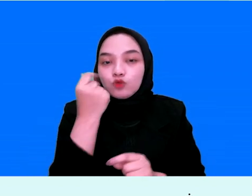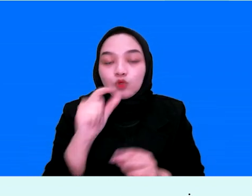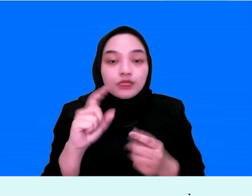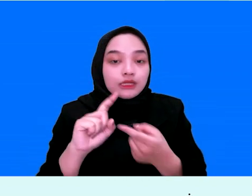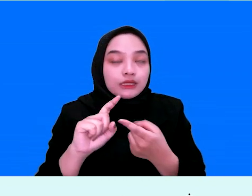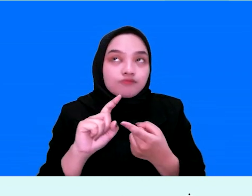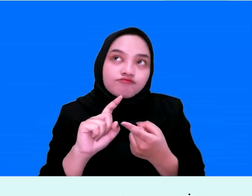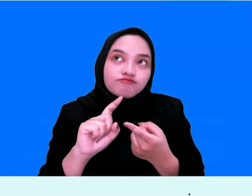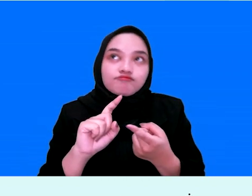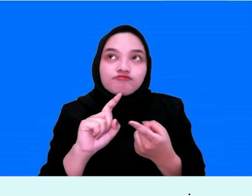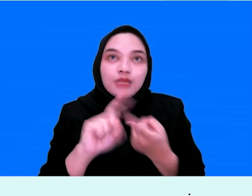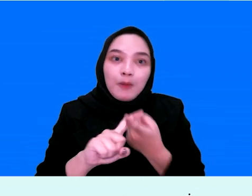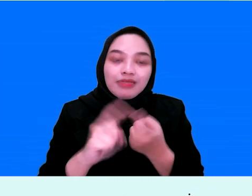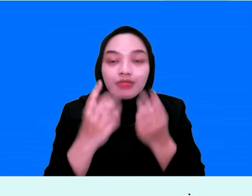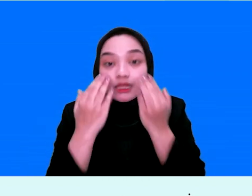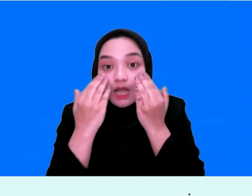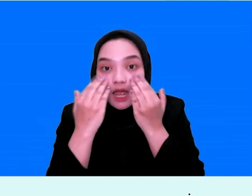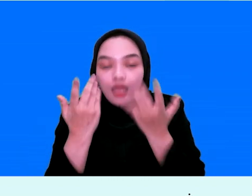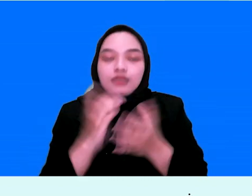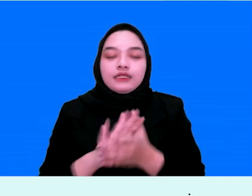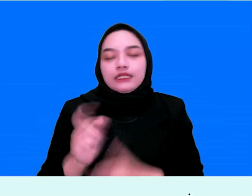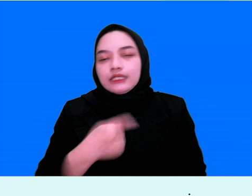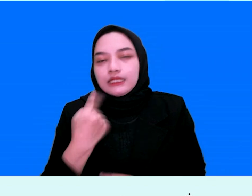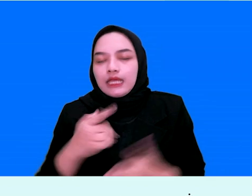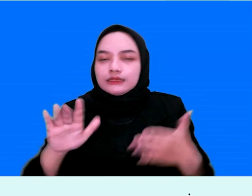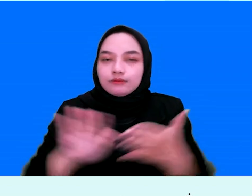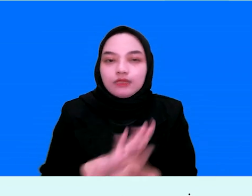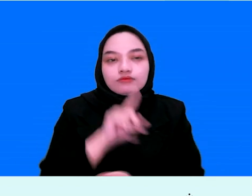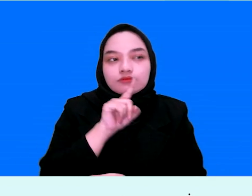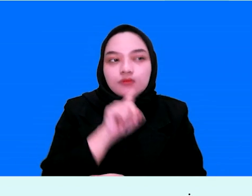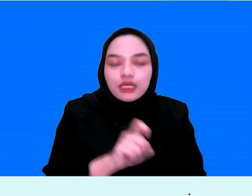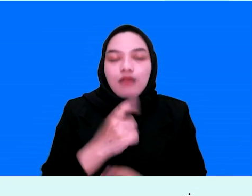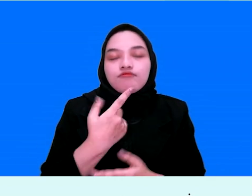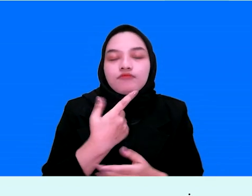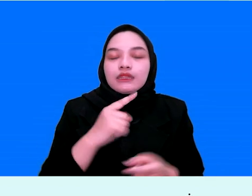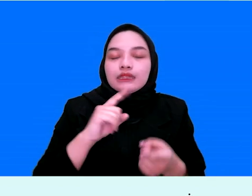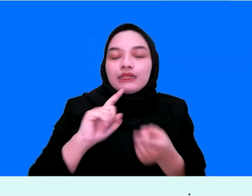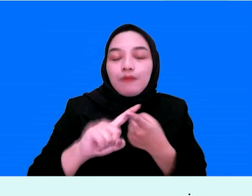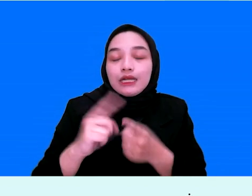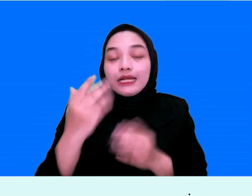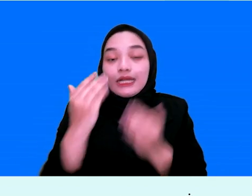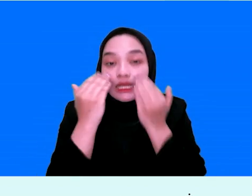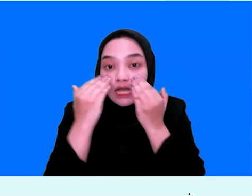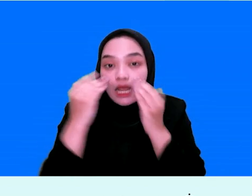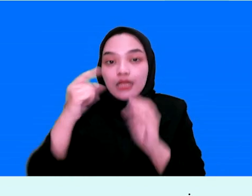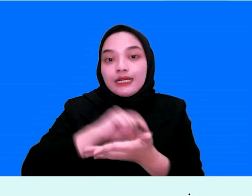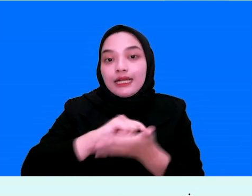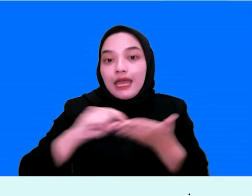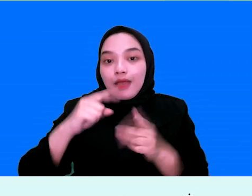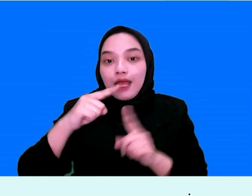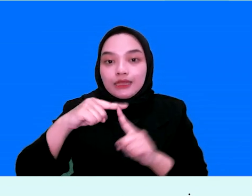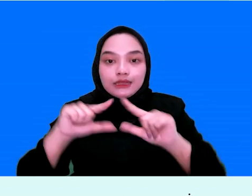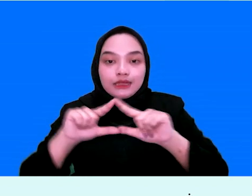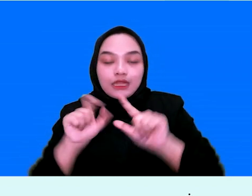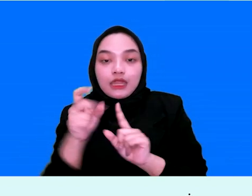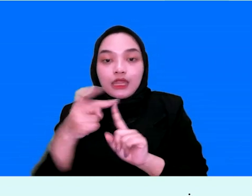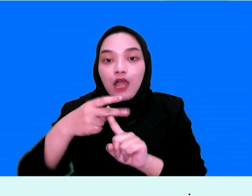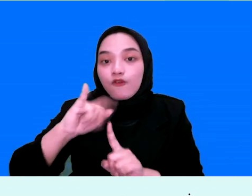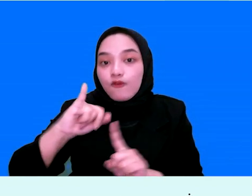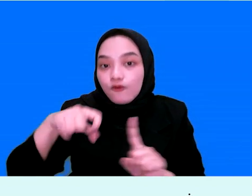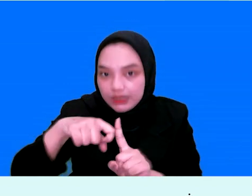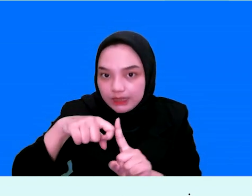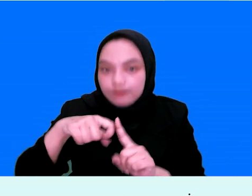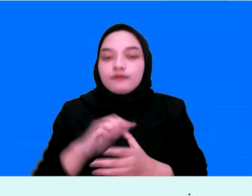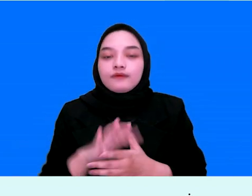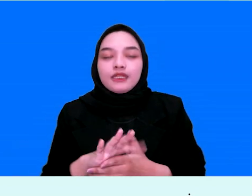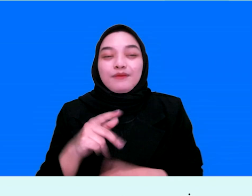dan berdiskusi terkait experience yang dialami oleh Kak Taufik, teman netra yang menjadi partisipan